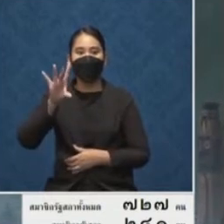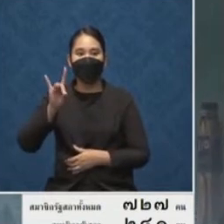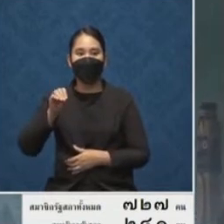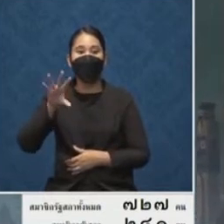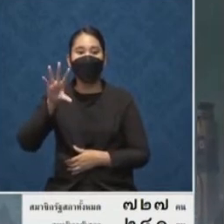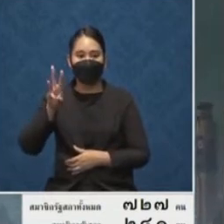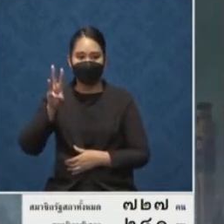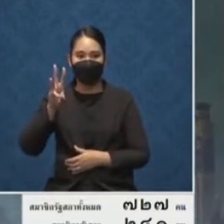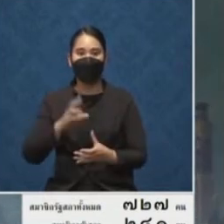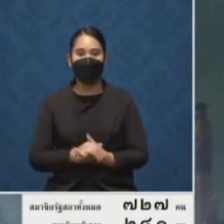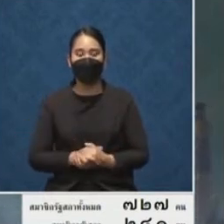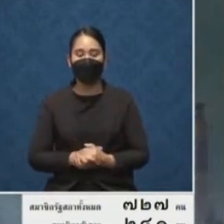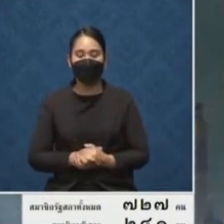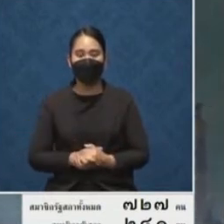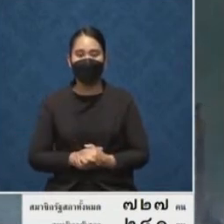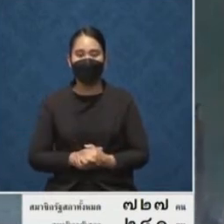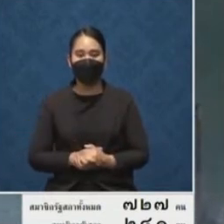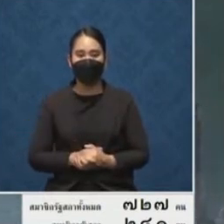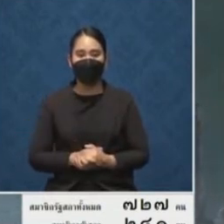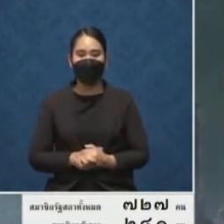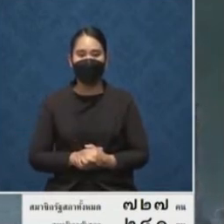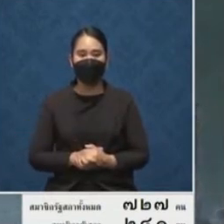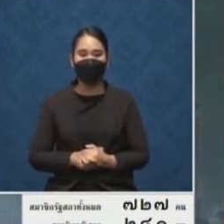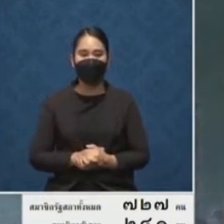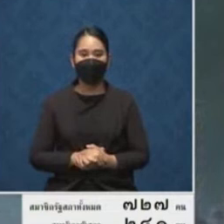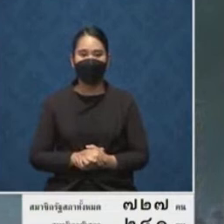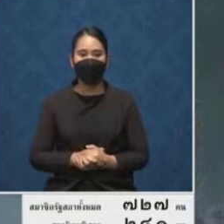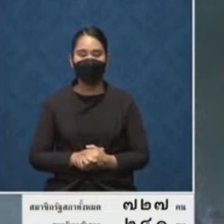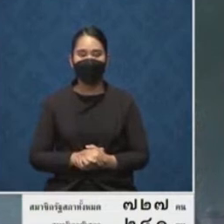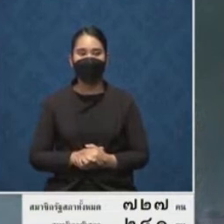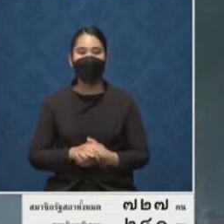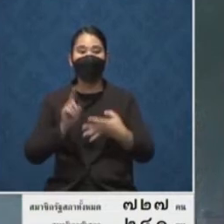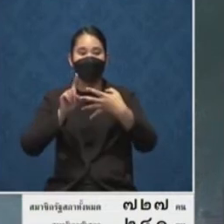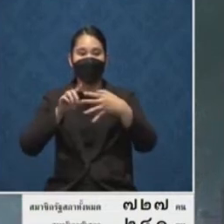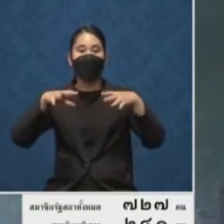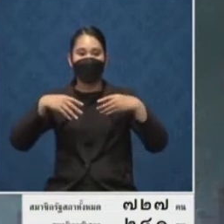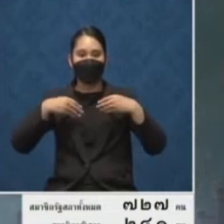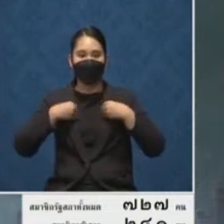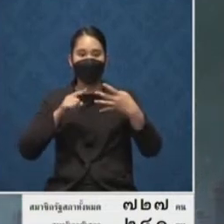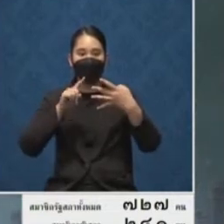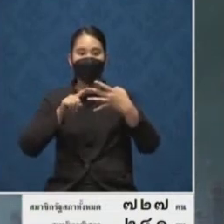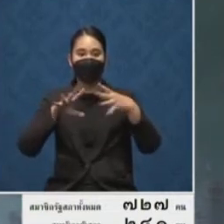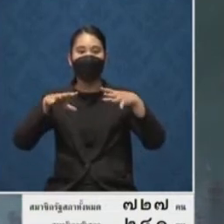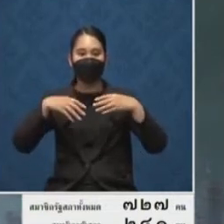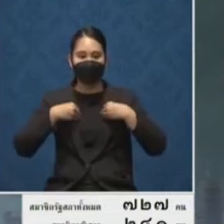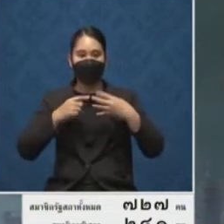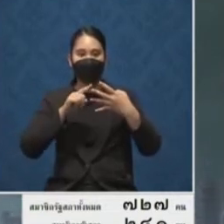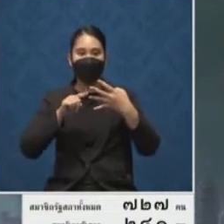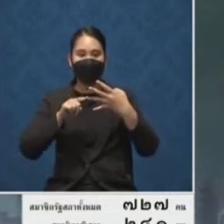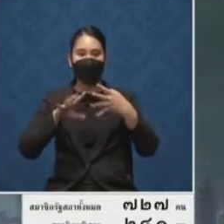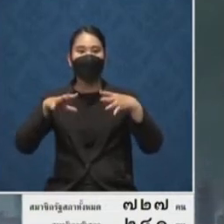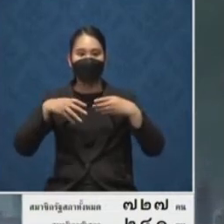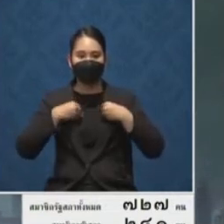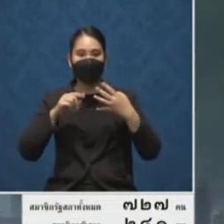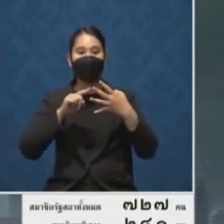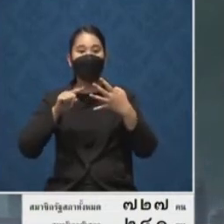486นายวิสุทธ์ชัยนรุณ 1รับหลักการ2รับหลักการ3